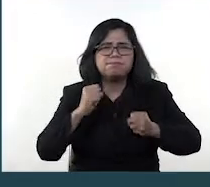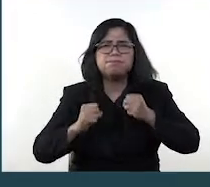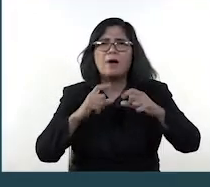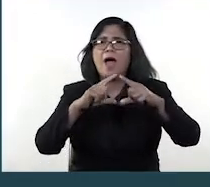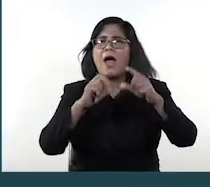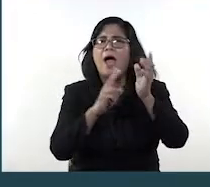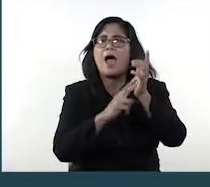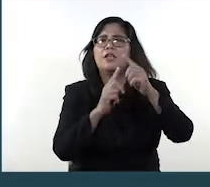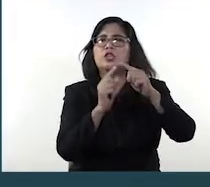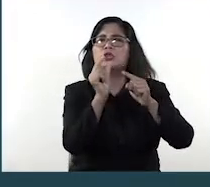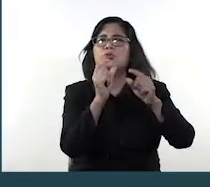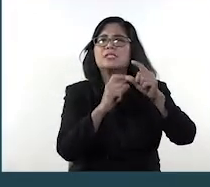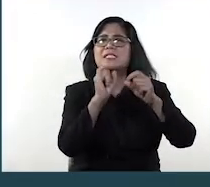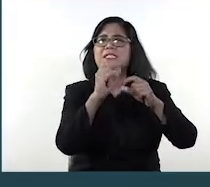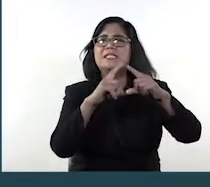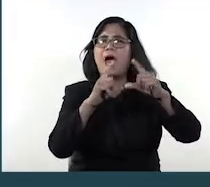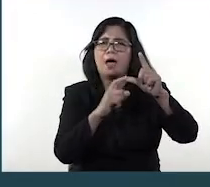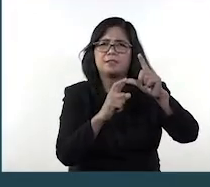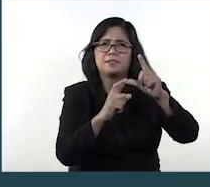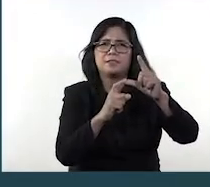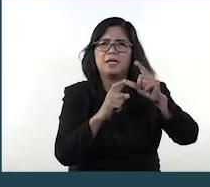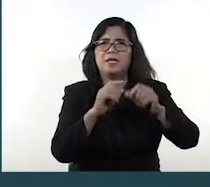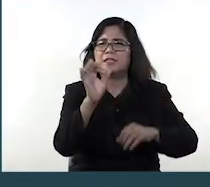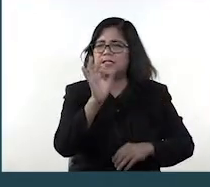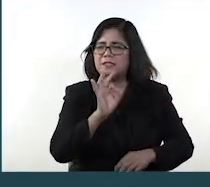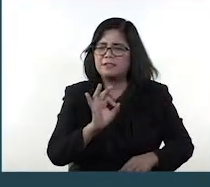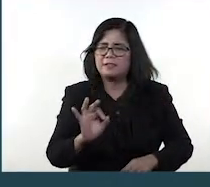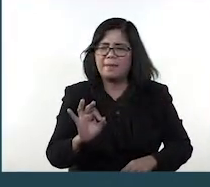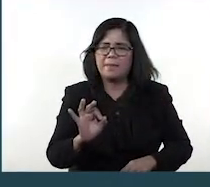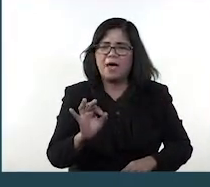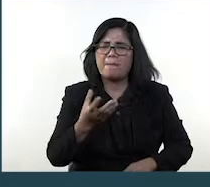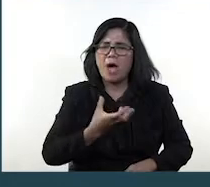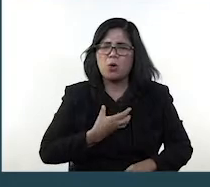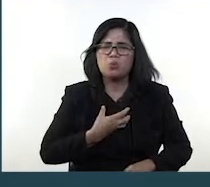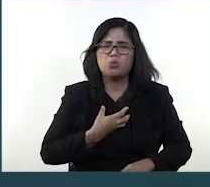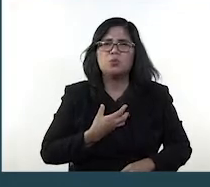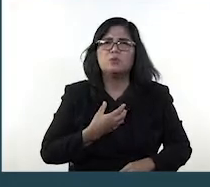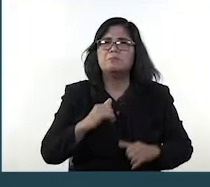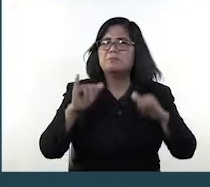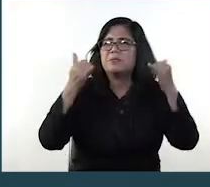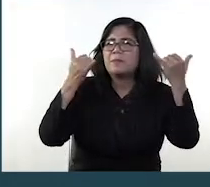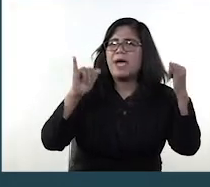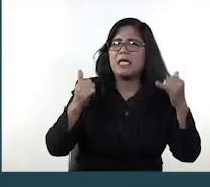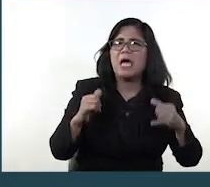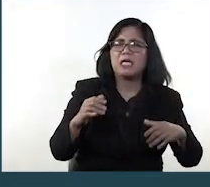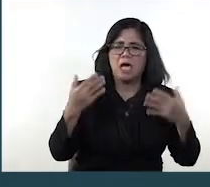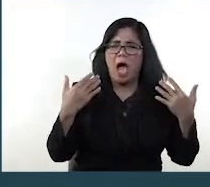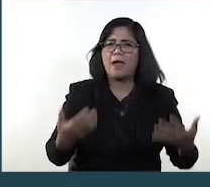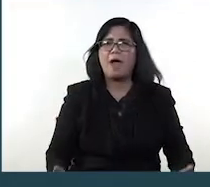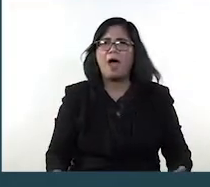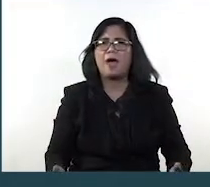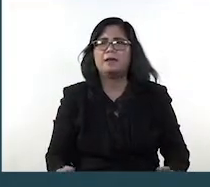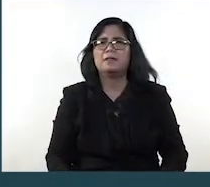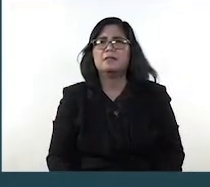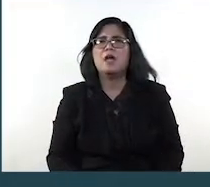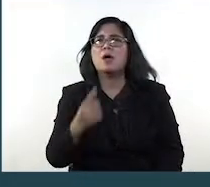aktif nggak mau menyerang mabuk Sasa enggak mau check enggak mau kecewa enggak mau di permainkan oleh keadaan ya gan lalu kita